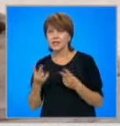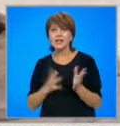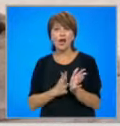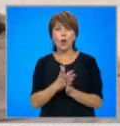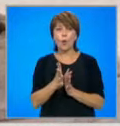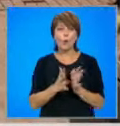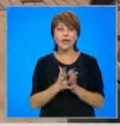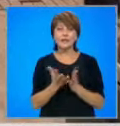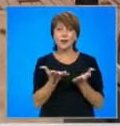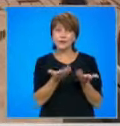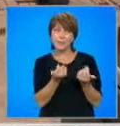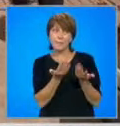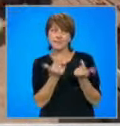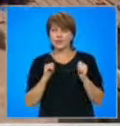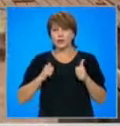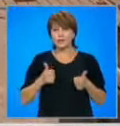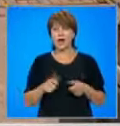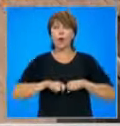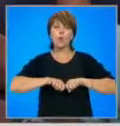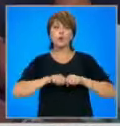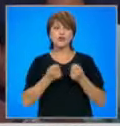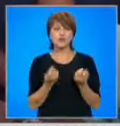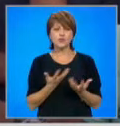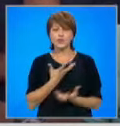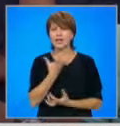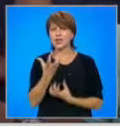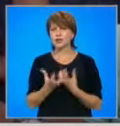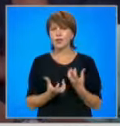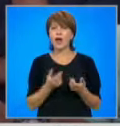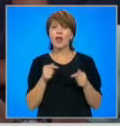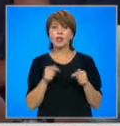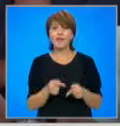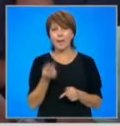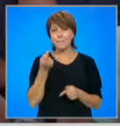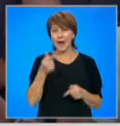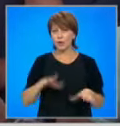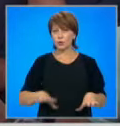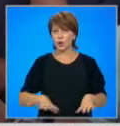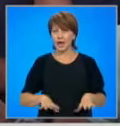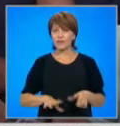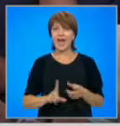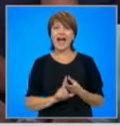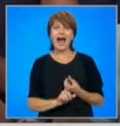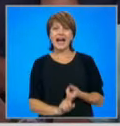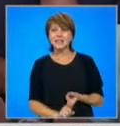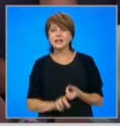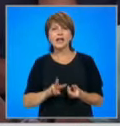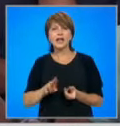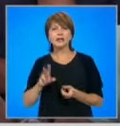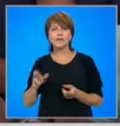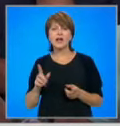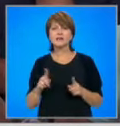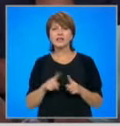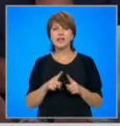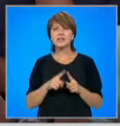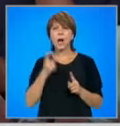които са привличали туристи, са унищожени от огъня. Това е един от малкото градове в Кастилия и Леон и в Испания с гъсти борови